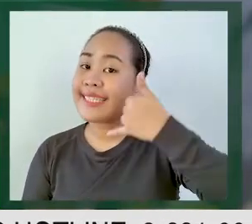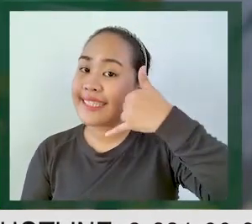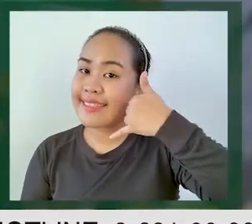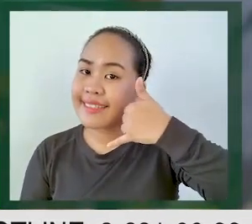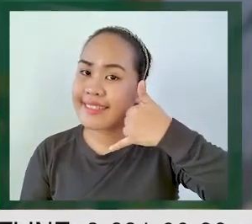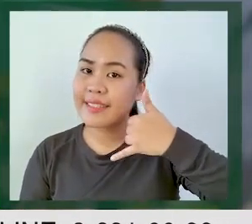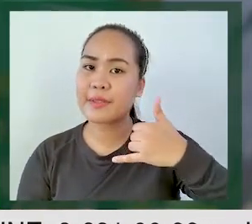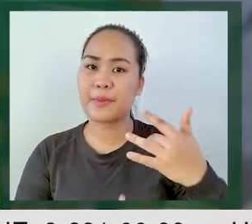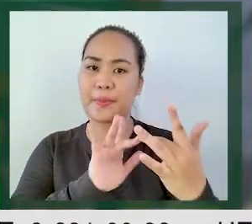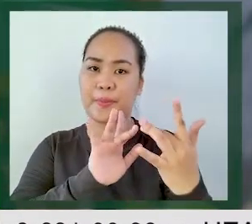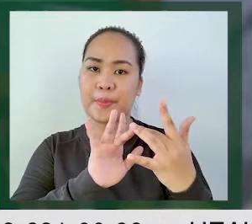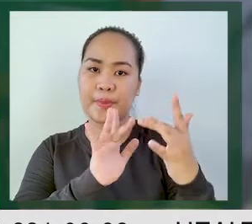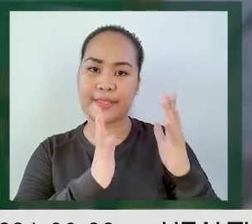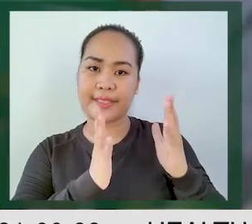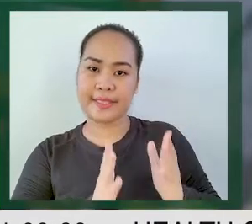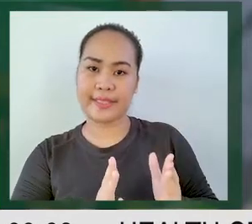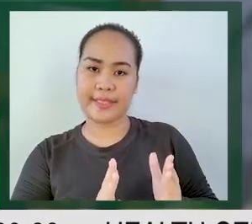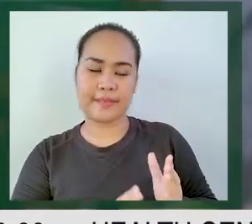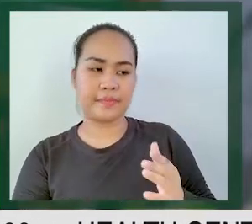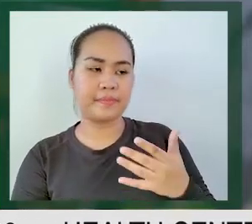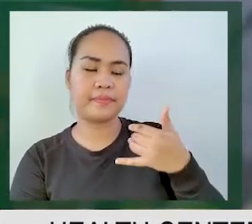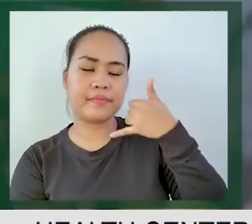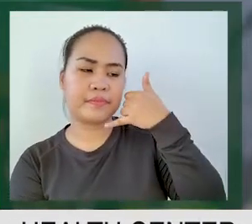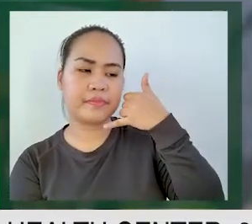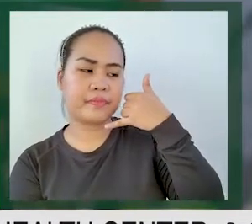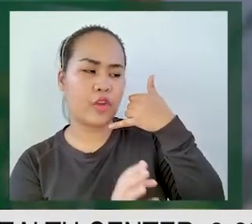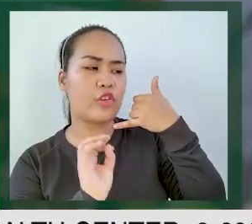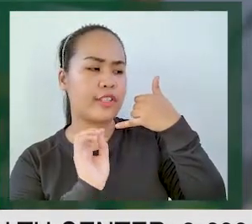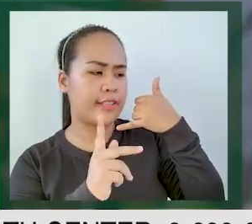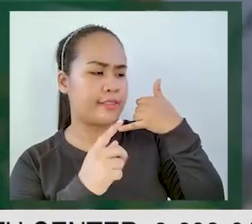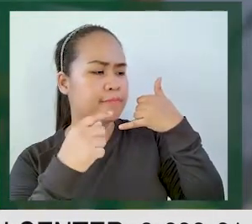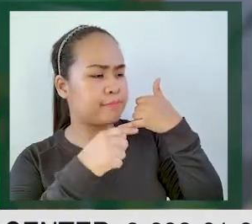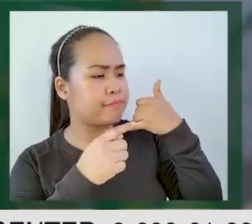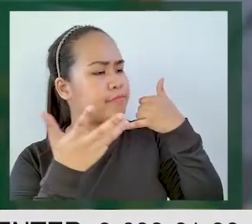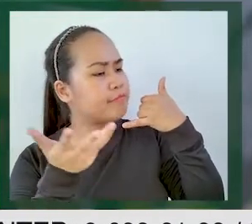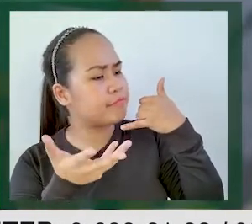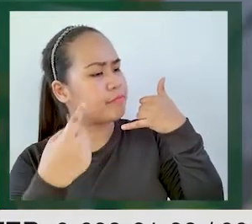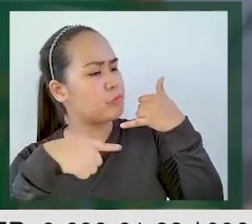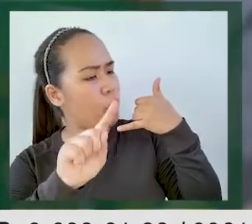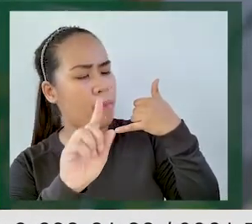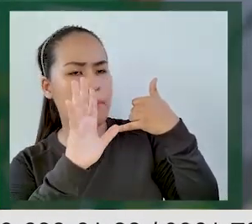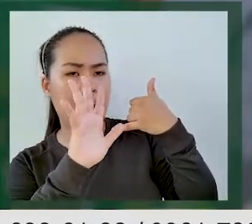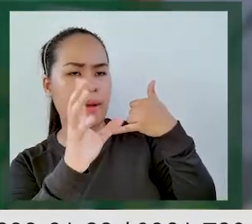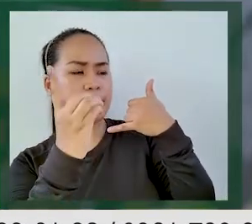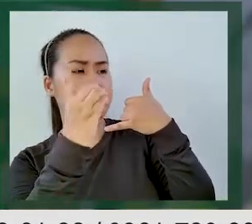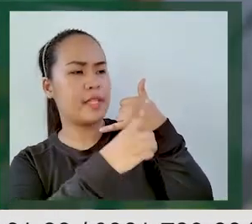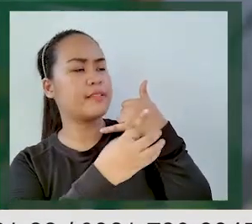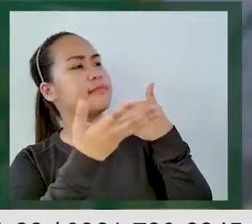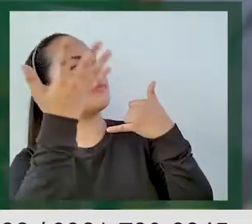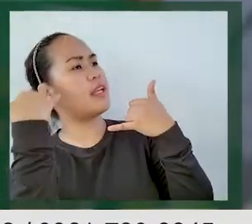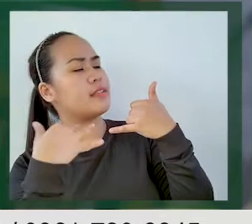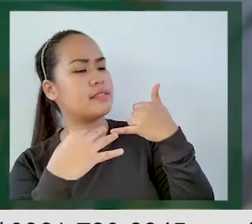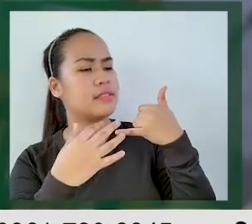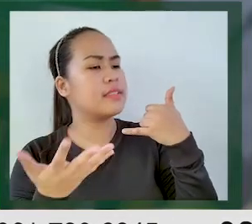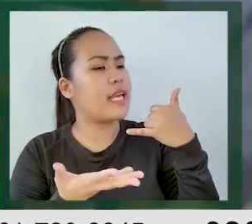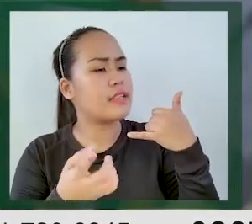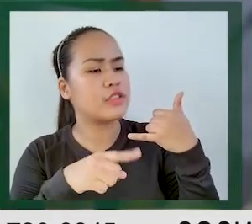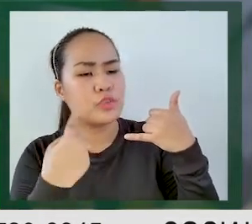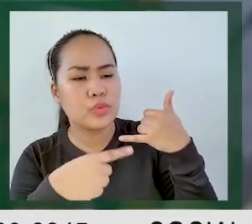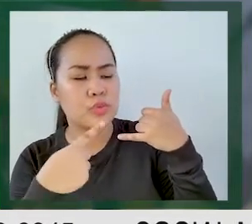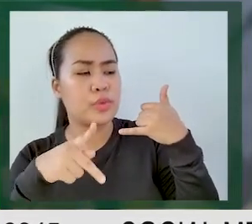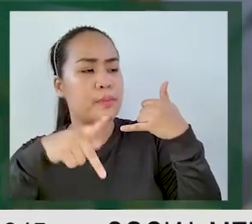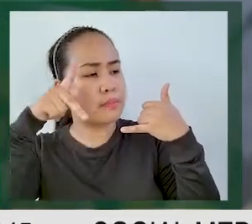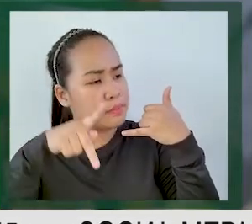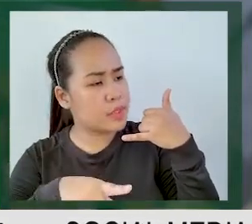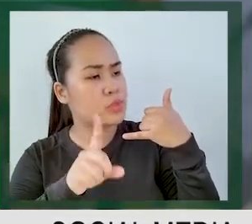nakaraang limang araw? Wala, nakaraang tatlong araw. Okay. Sino-sino ang inyong mga nakausap? Ngayon, kung wala